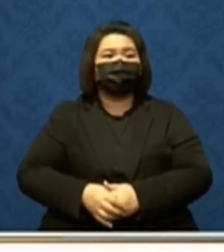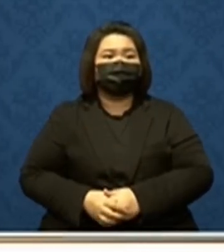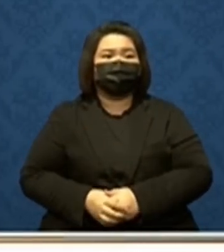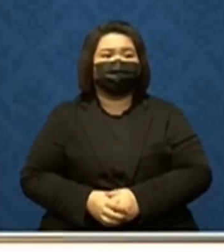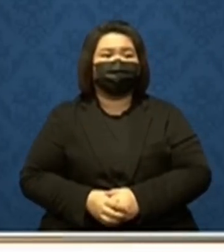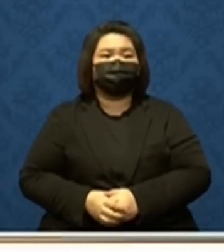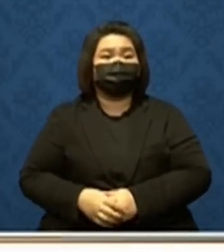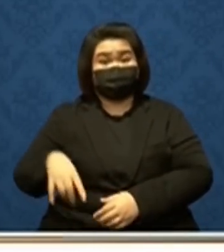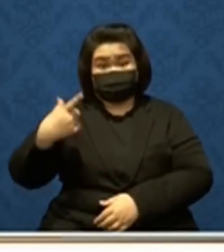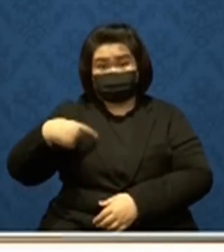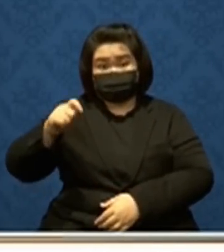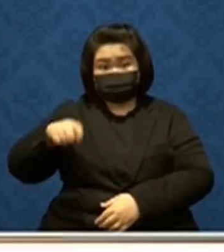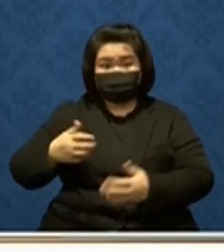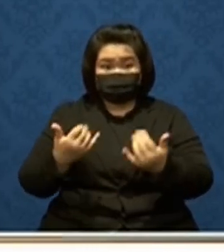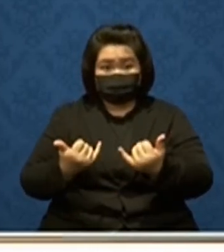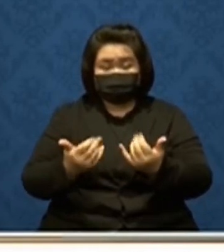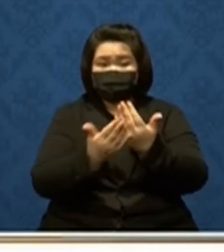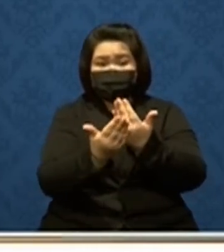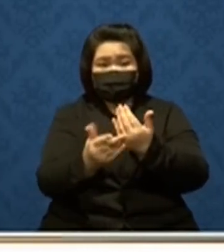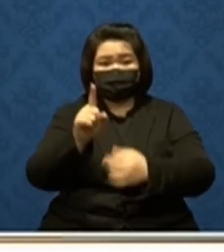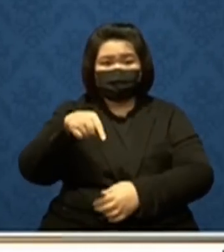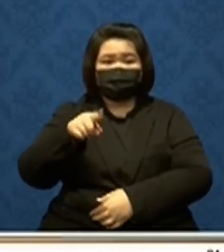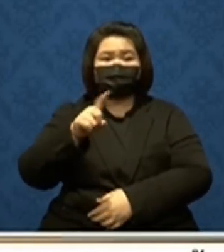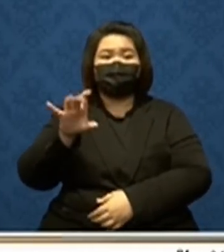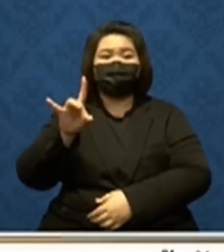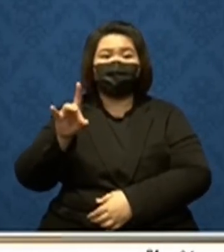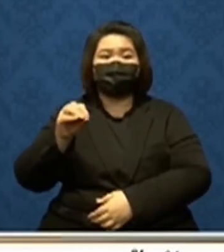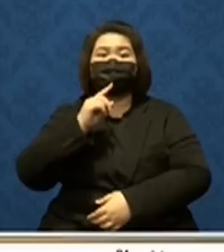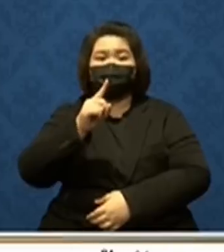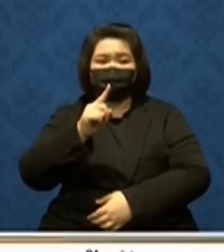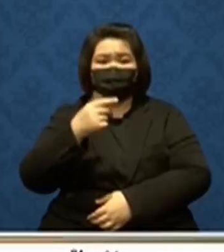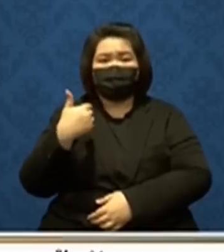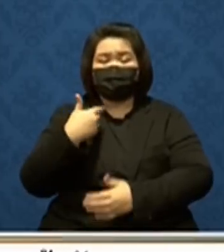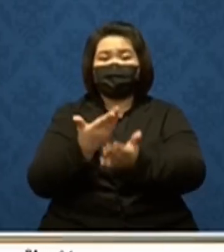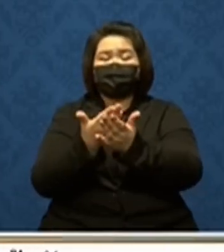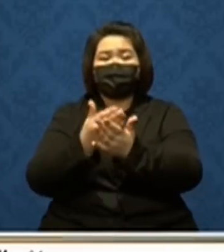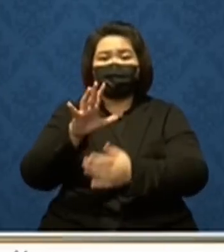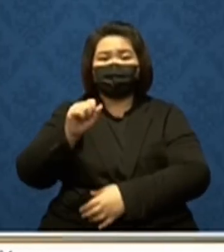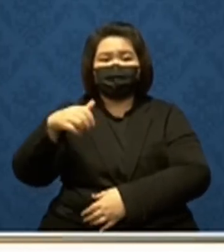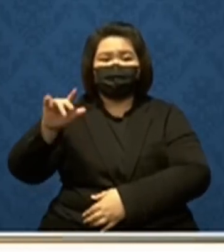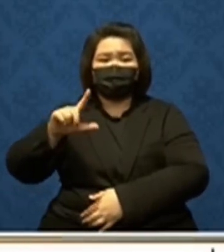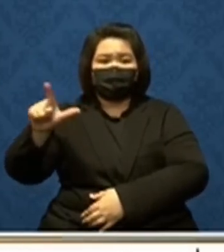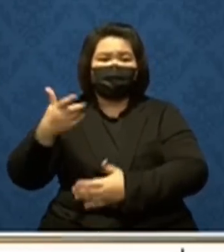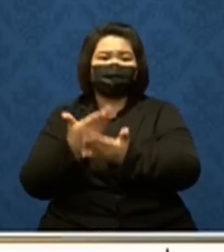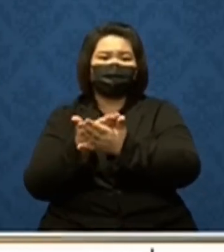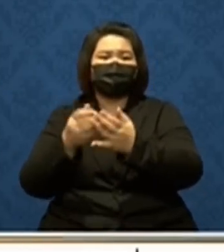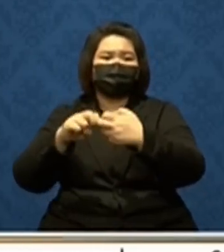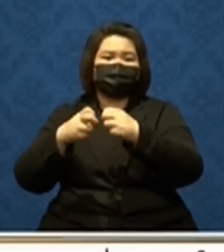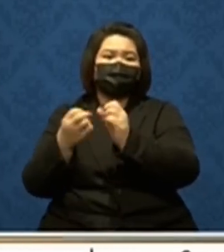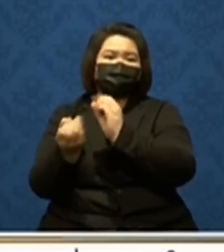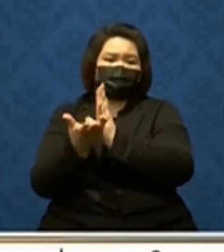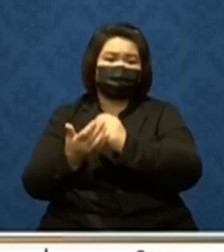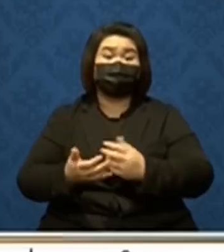ถ้าขึ้นศาลอยู่ปัจจุบันพันธุ์ 180คดีค่าเสียหาย 5แสนกว่าล้านบาทล้อ